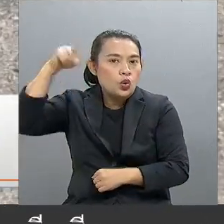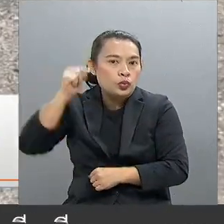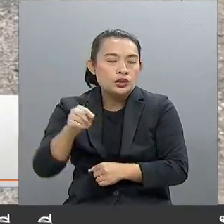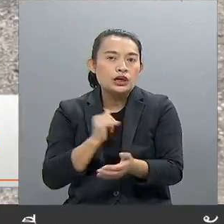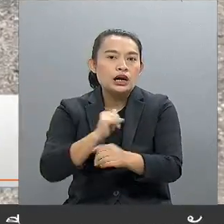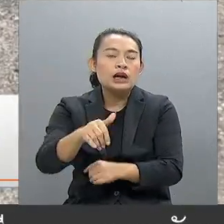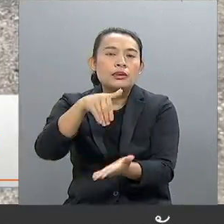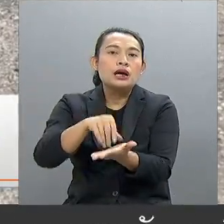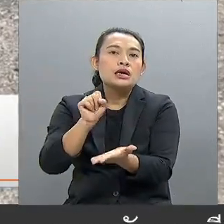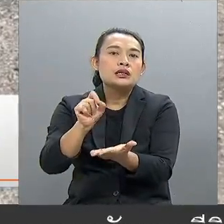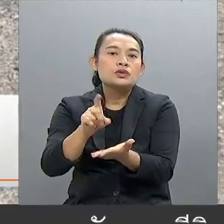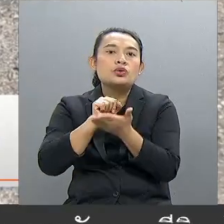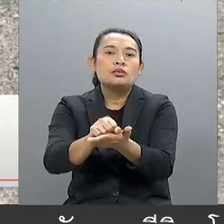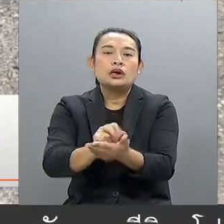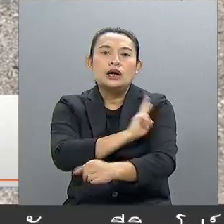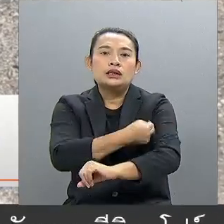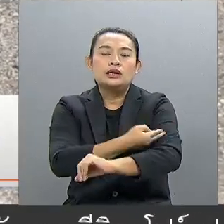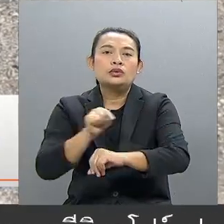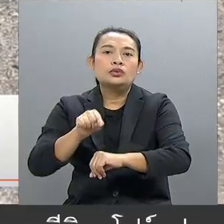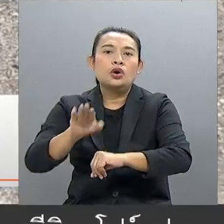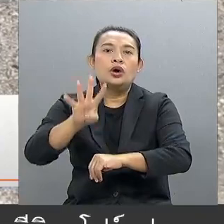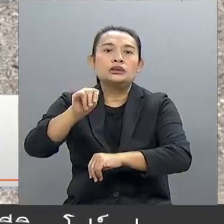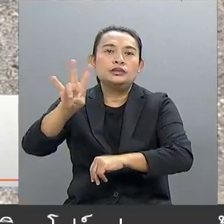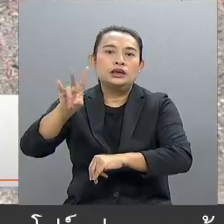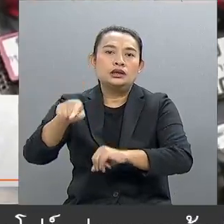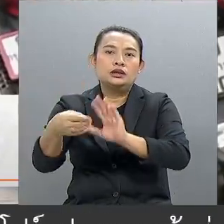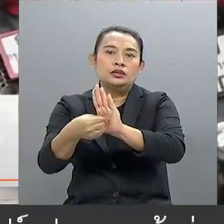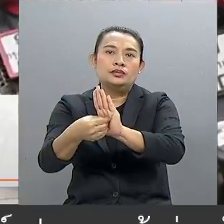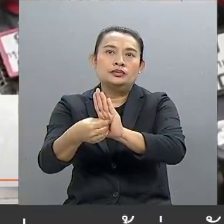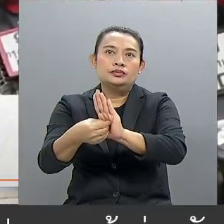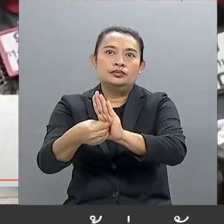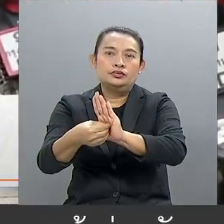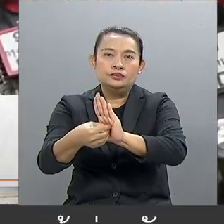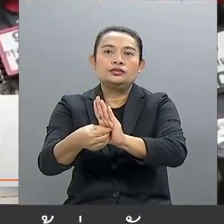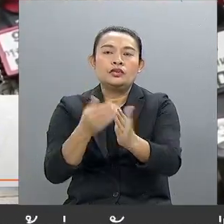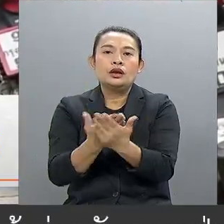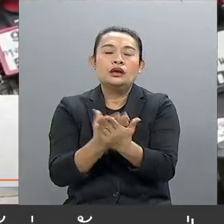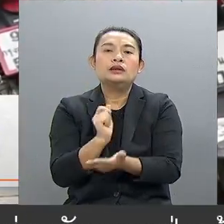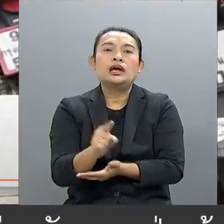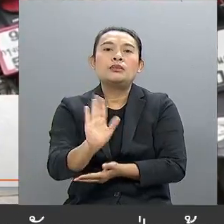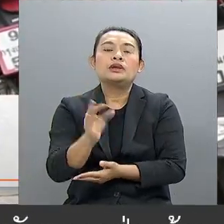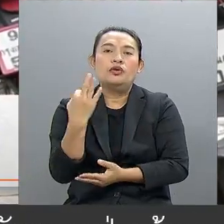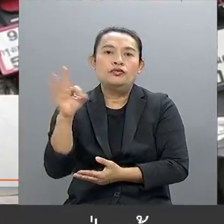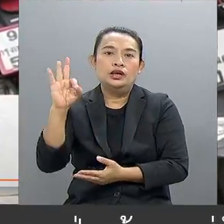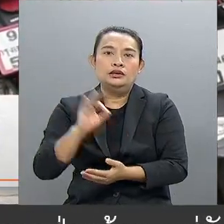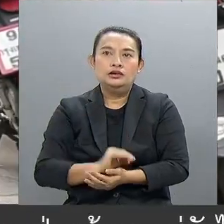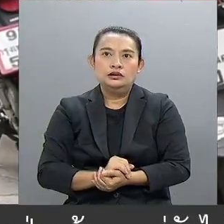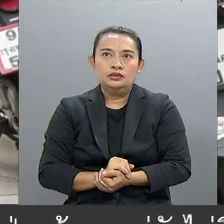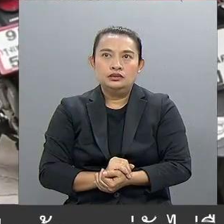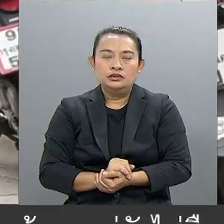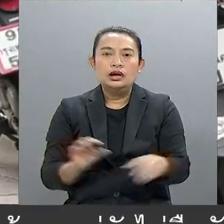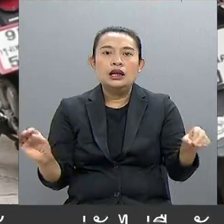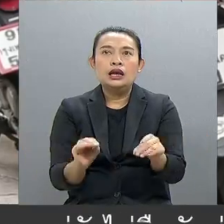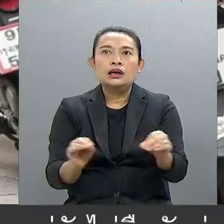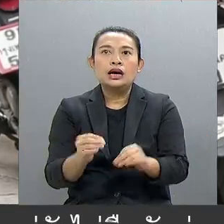สุข47ในสังกัดกรุงเทพมหานครโดยจะไม่มีค่าใช้จ่ายนะคะแล้วจุดที่ไปรักษาก็อยู่ใกล้ที่พักผู้ปก